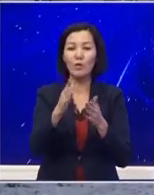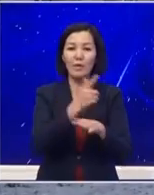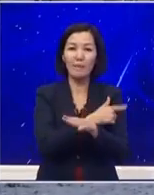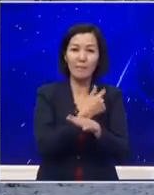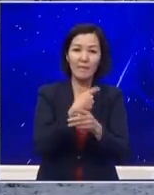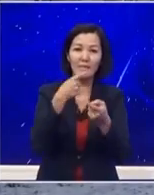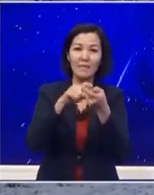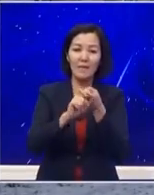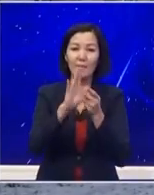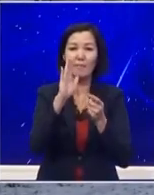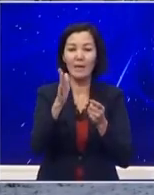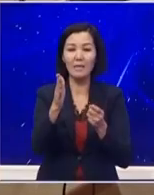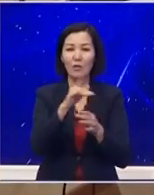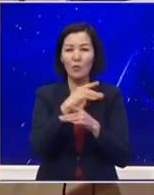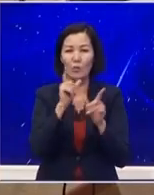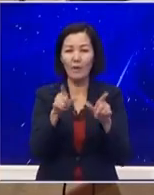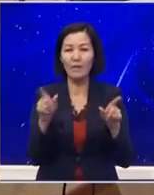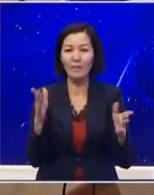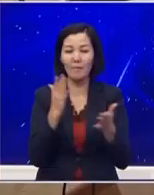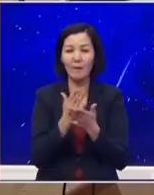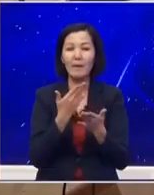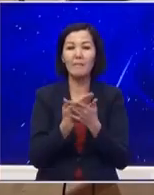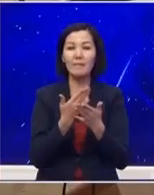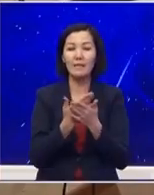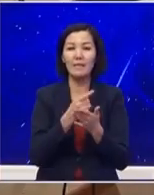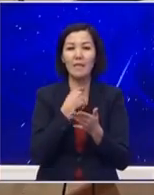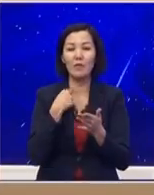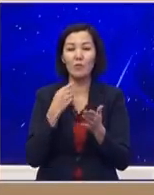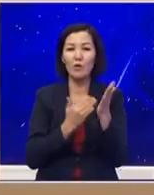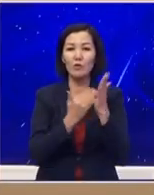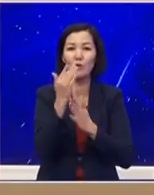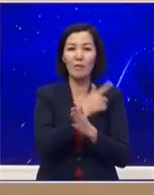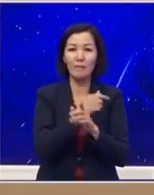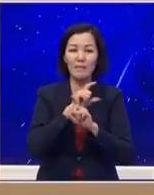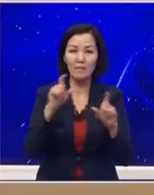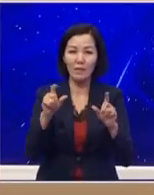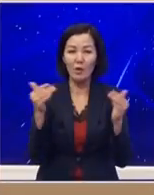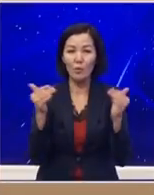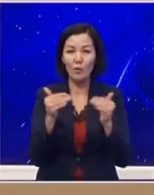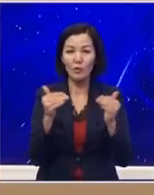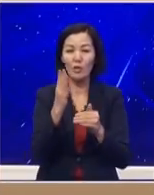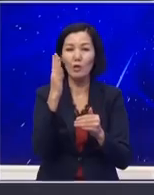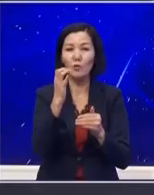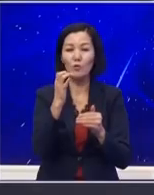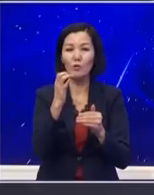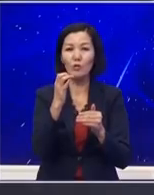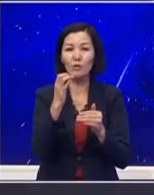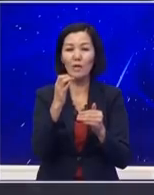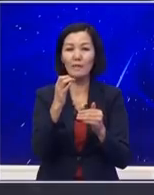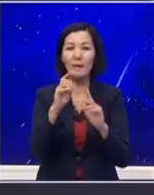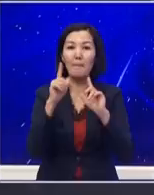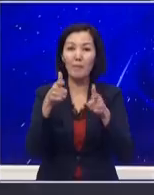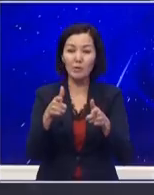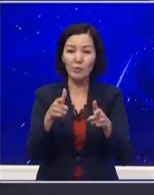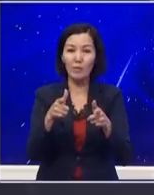медицинамен байланыстырғысы келетіндер көп көрінеді. Оған бір ғана дәлел. Талдықорған жоғары медициналық колледжінде былтыр 400-ден аса оқушы түскен.